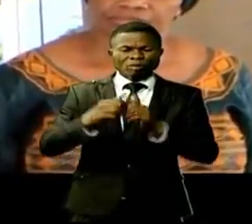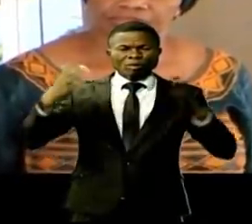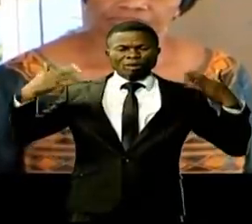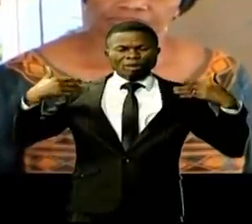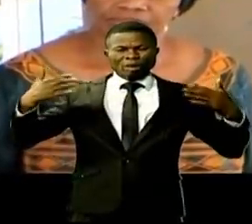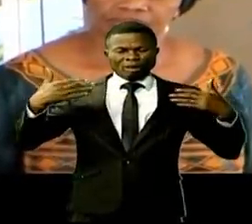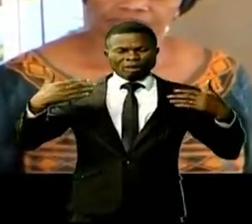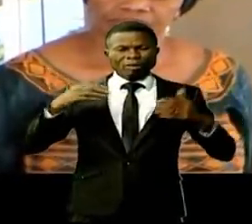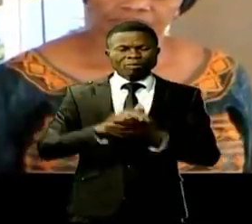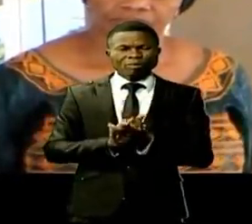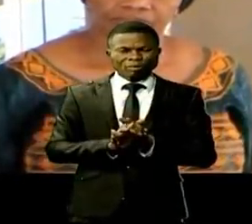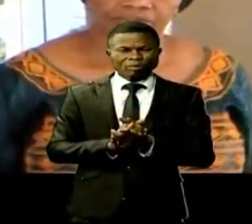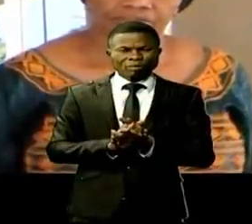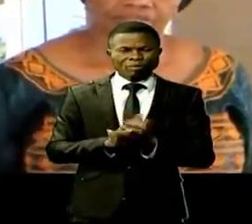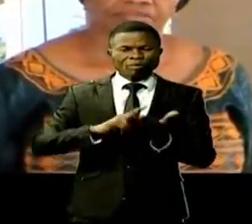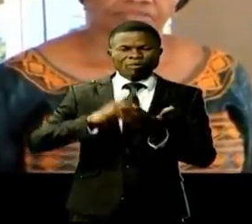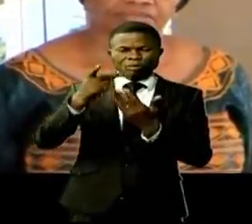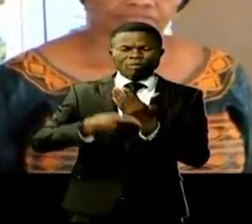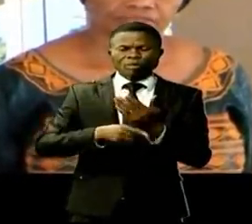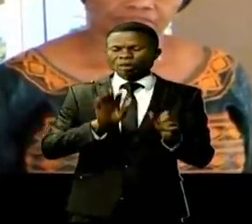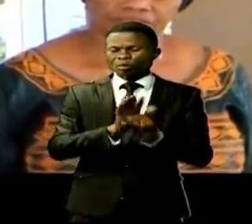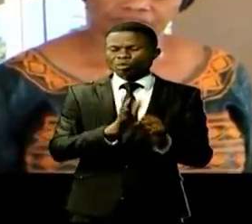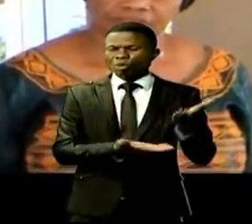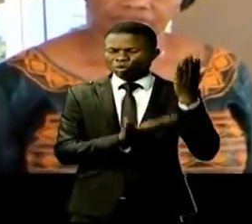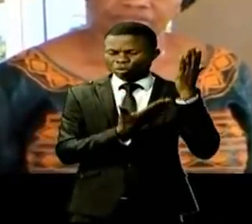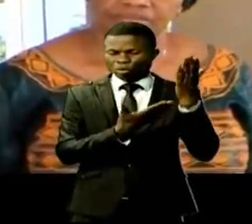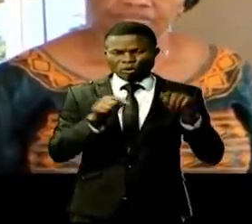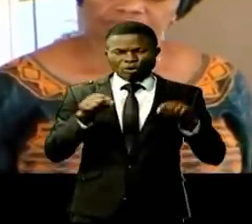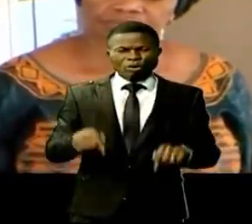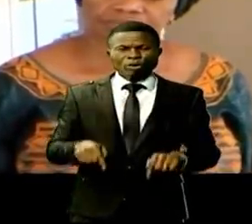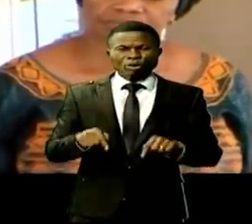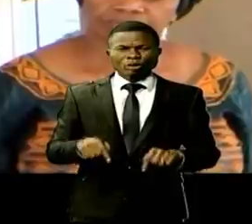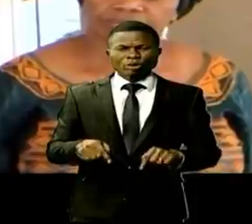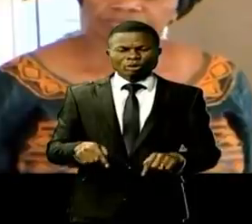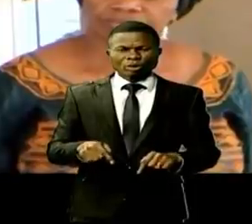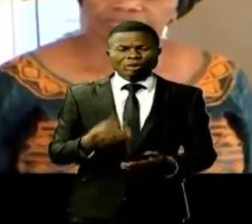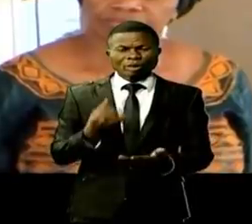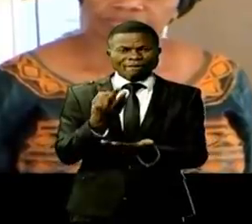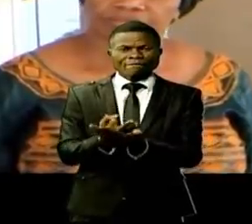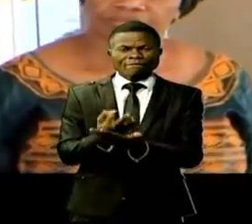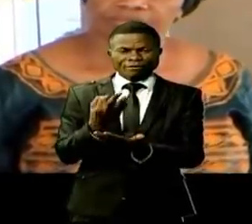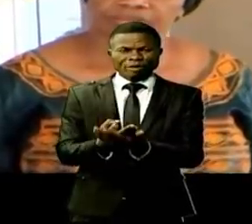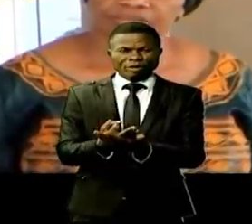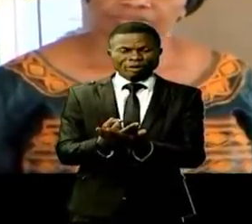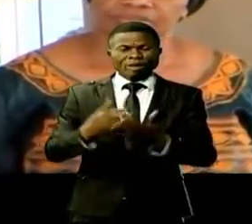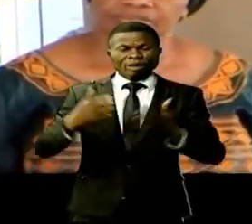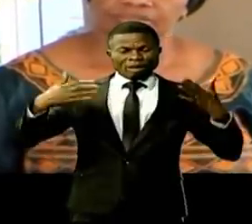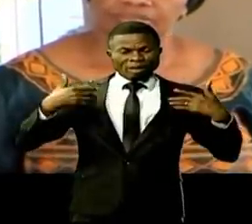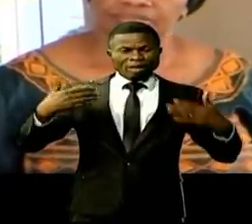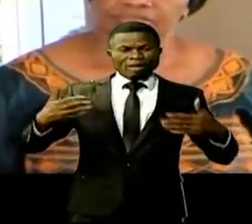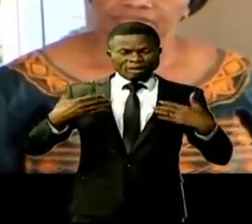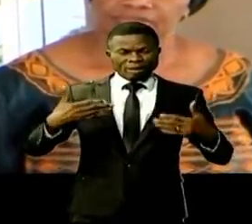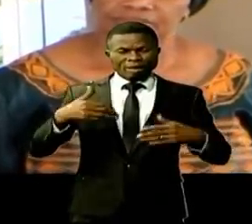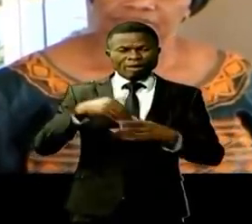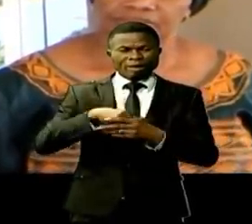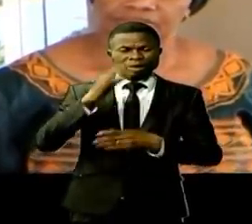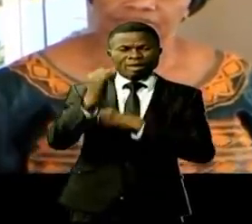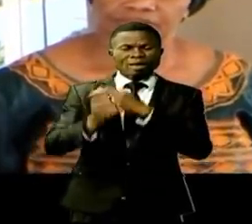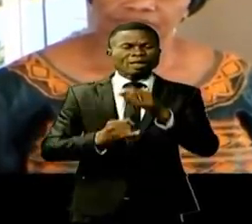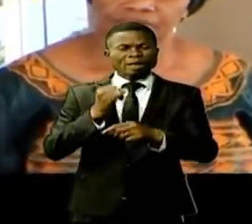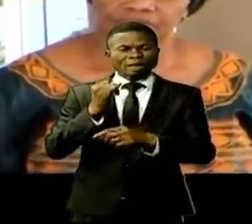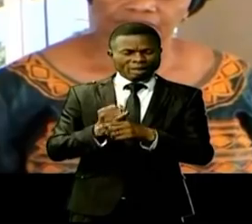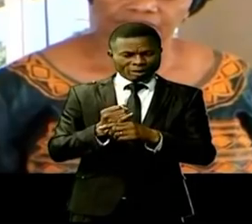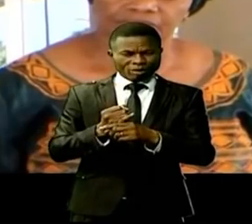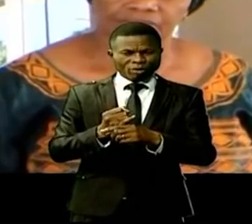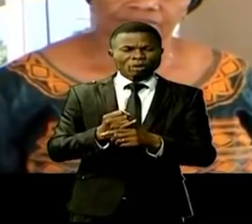d'une extrême importance qu'aujourd'hui, la finance climat qu'il y a au niveau international